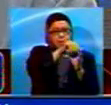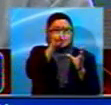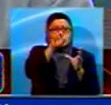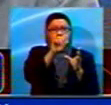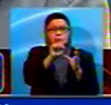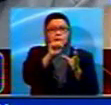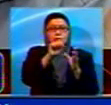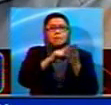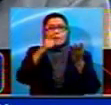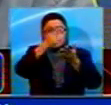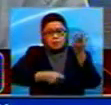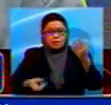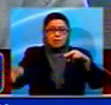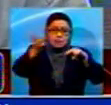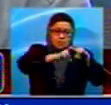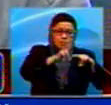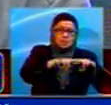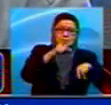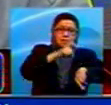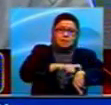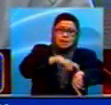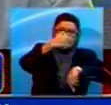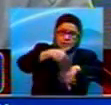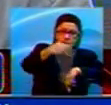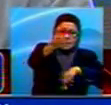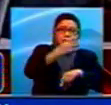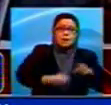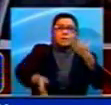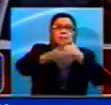things present value to try to bring it back to a specific